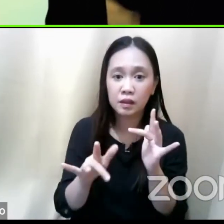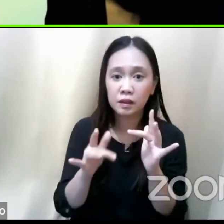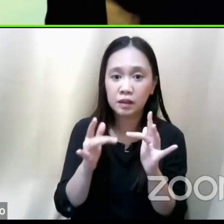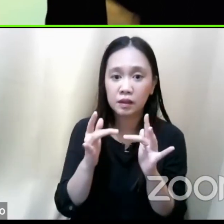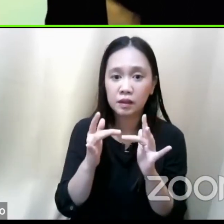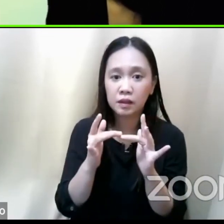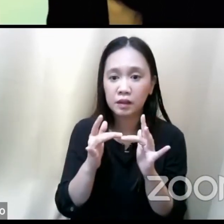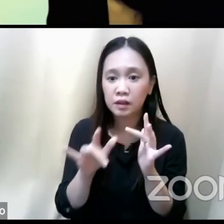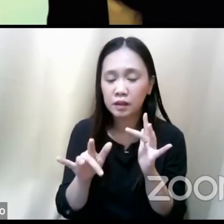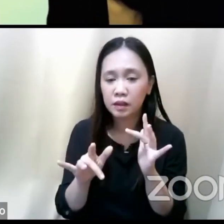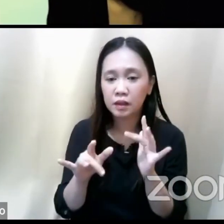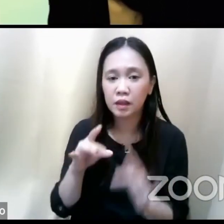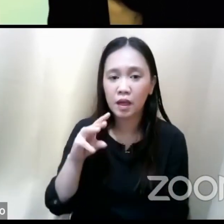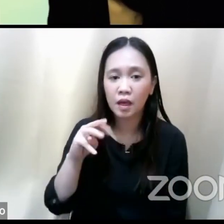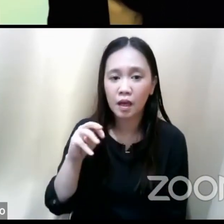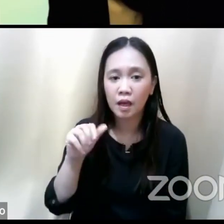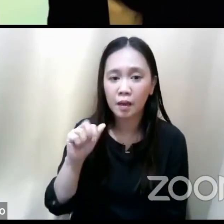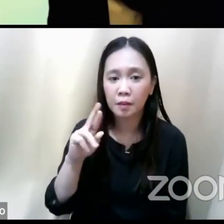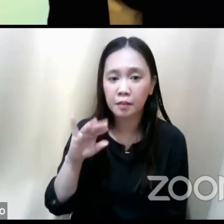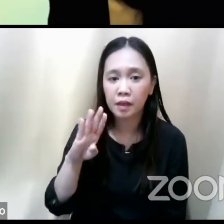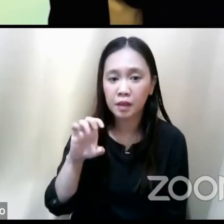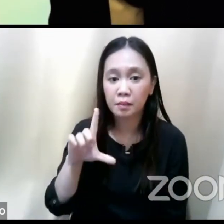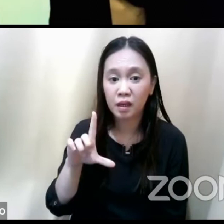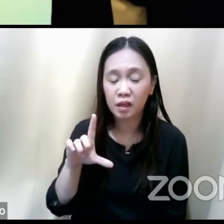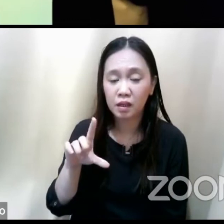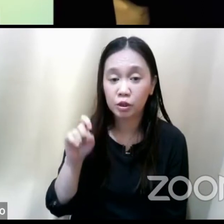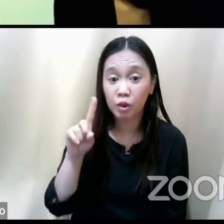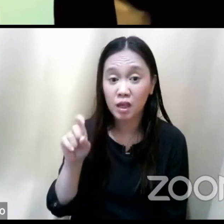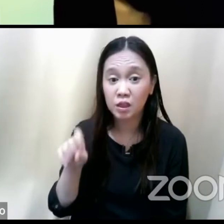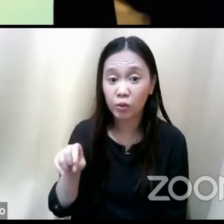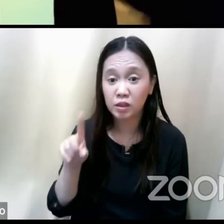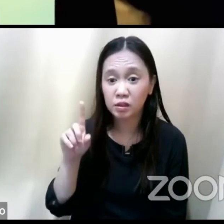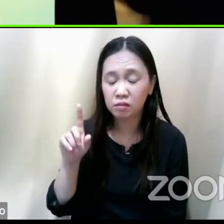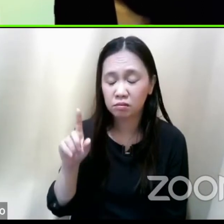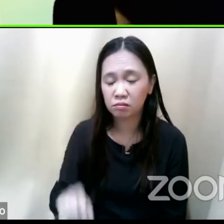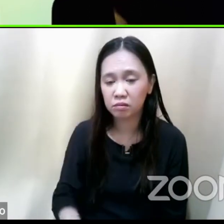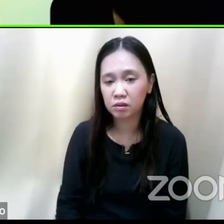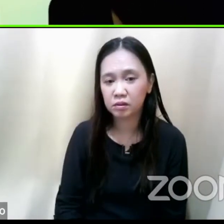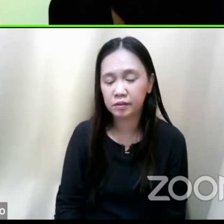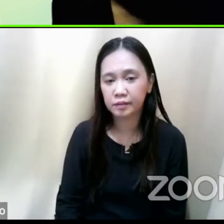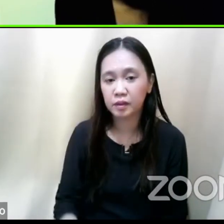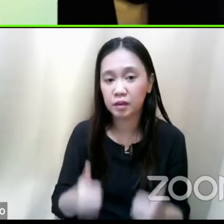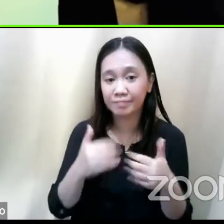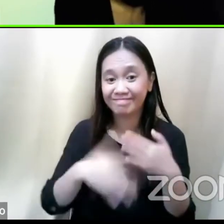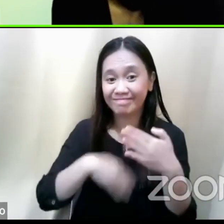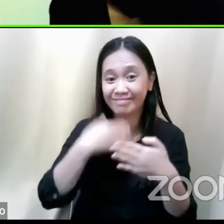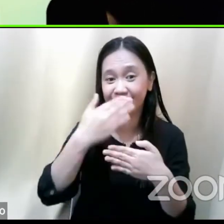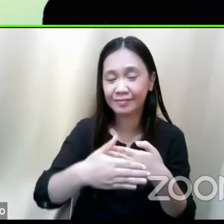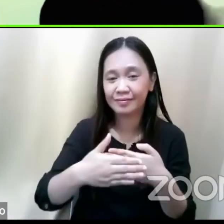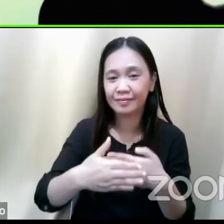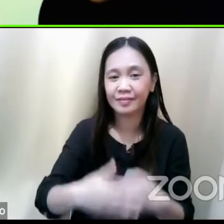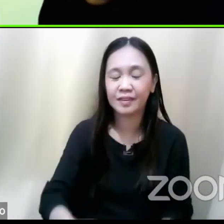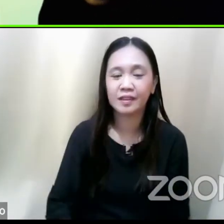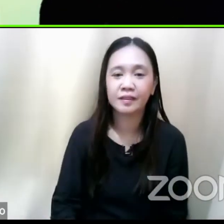Mama Maribel. Mm-hmm. Sige po, move po muna tayo sa iba muna